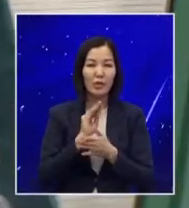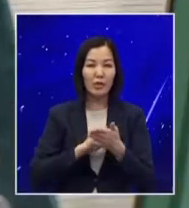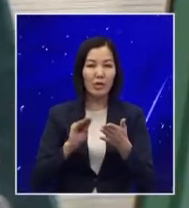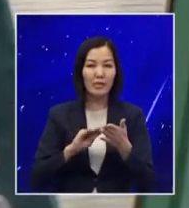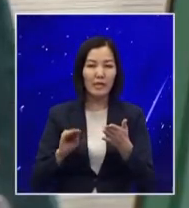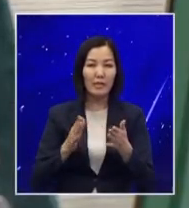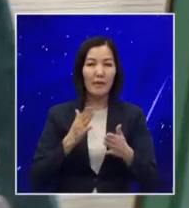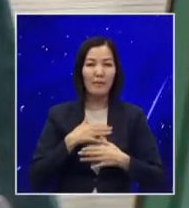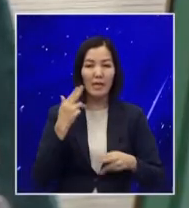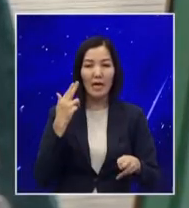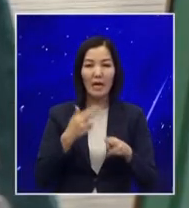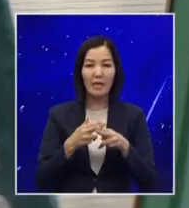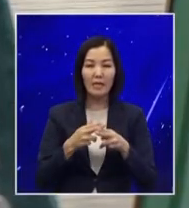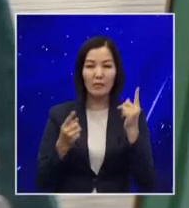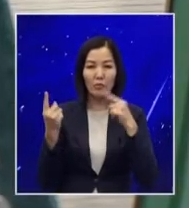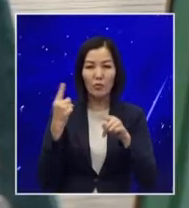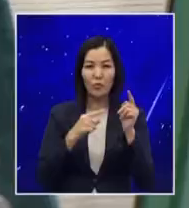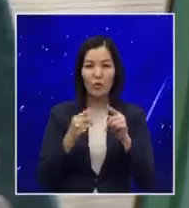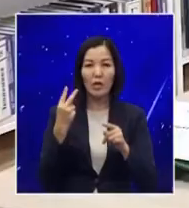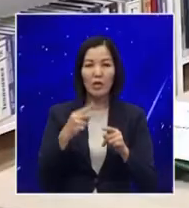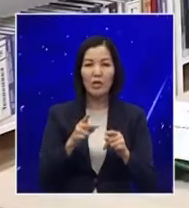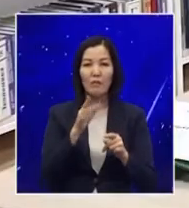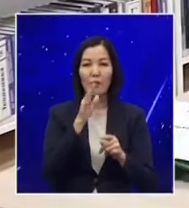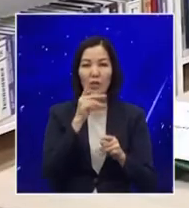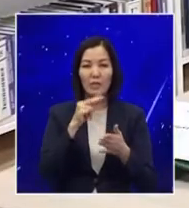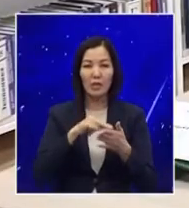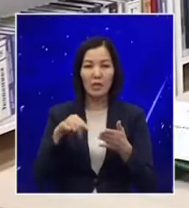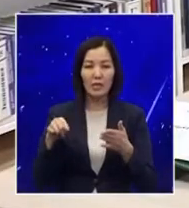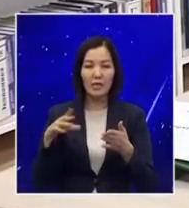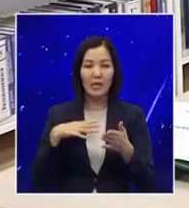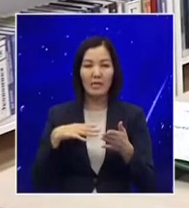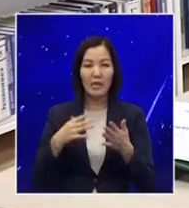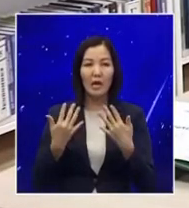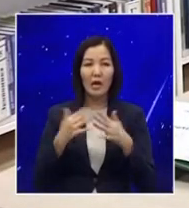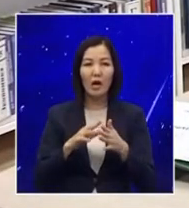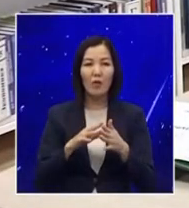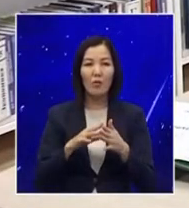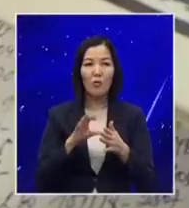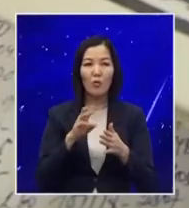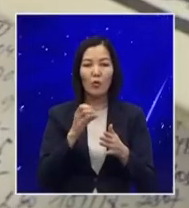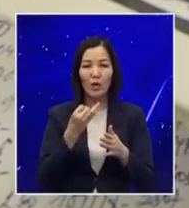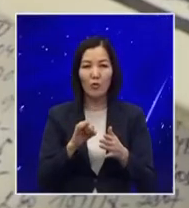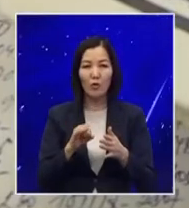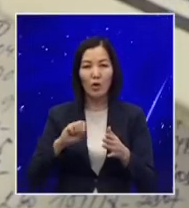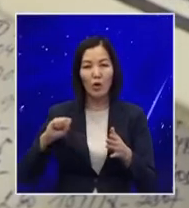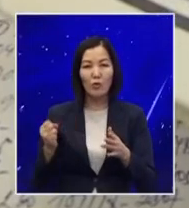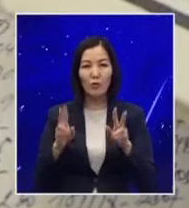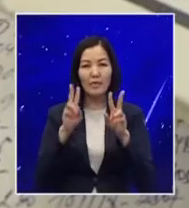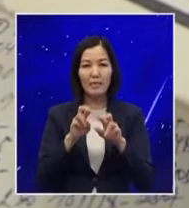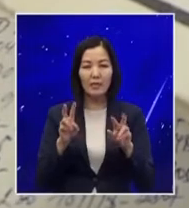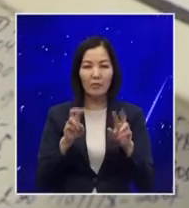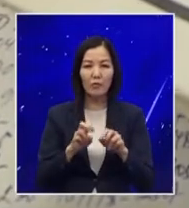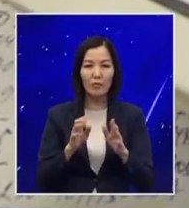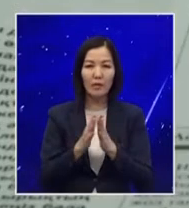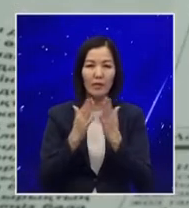«Менің қарындасым». Ол туындыны жазушы небәрі 20 жасында жазған. Кейін «Ауыл оты», «Көгорай», «Отауи», «Досыз» деп жүрмін. «Жусан» есәңгімелері